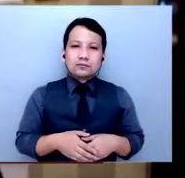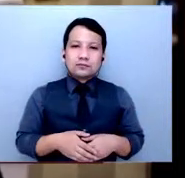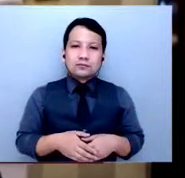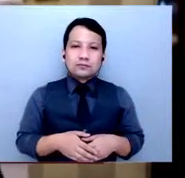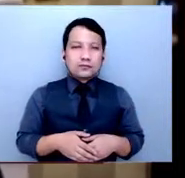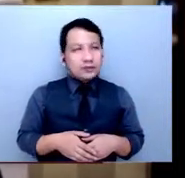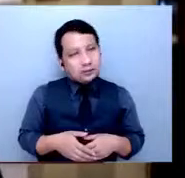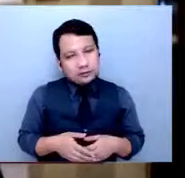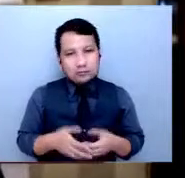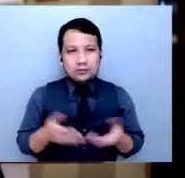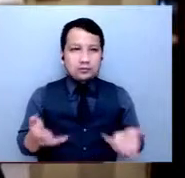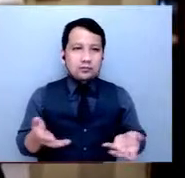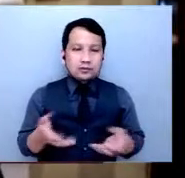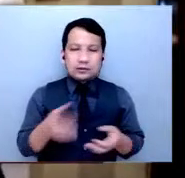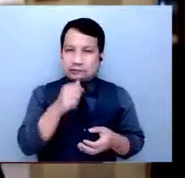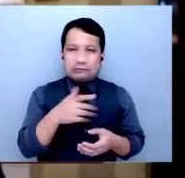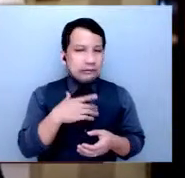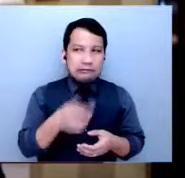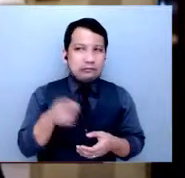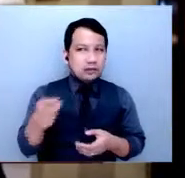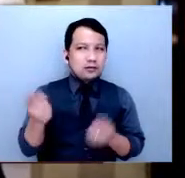hindi ko nagustuhan yung nangyari.